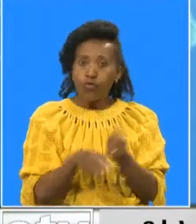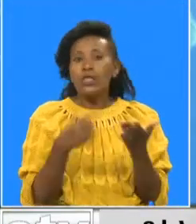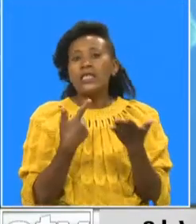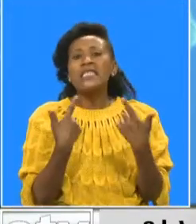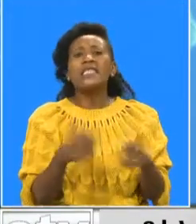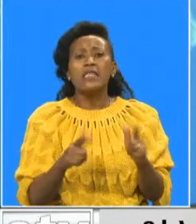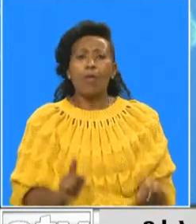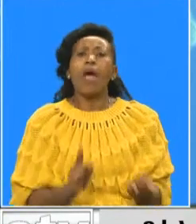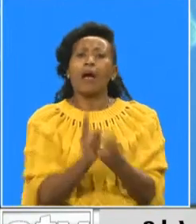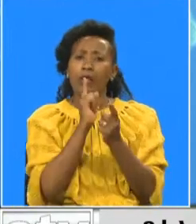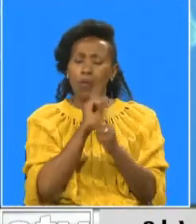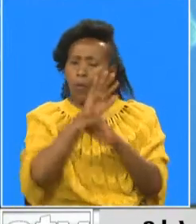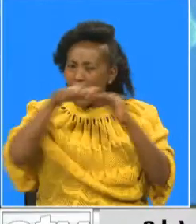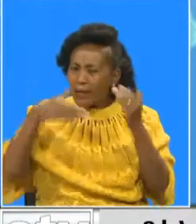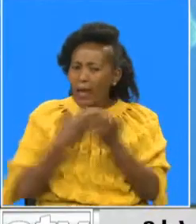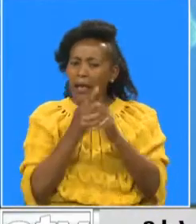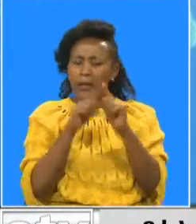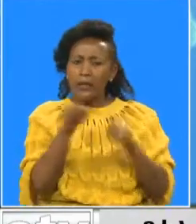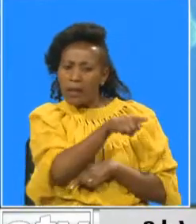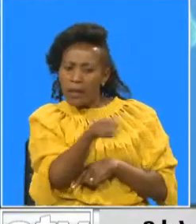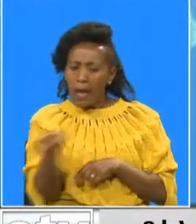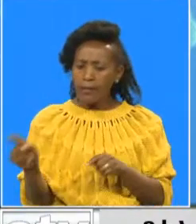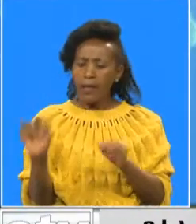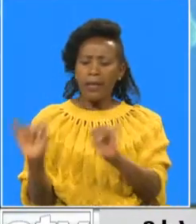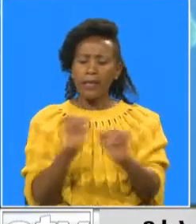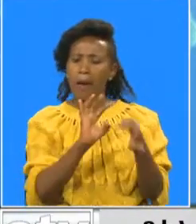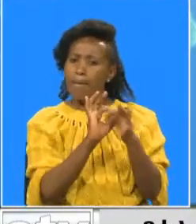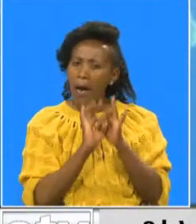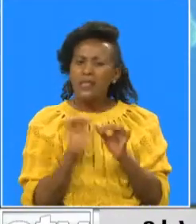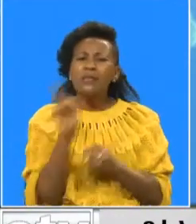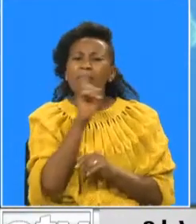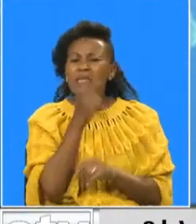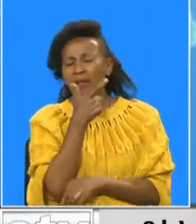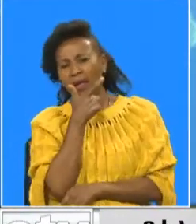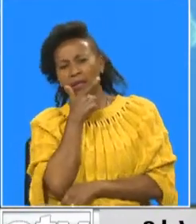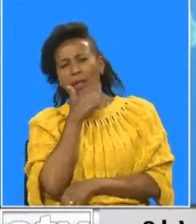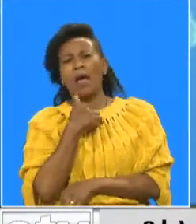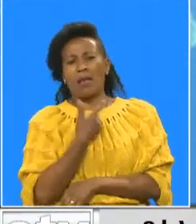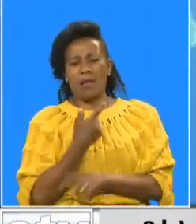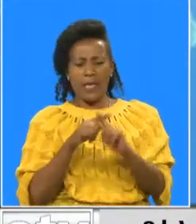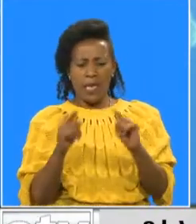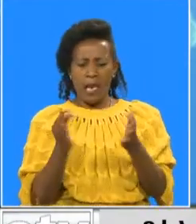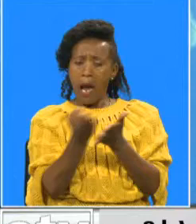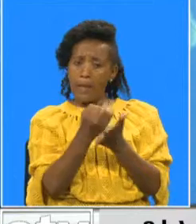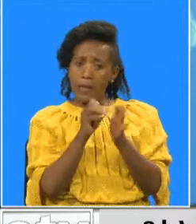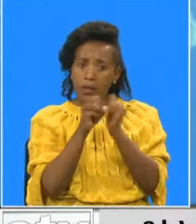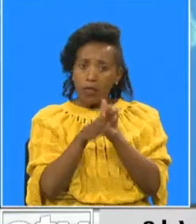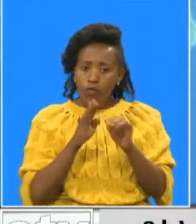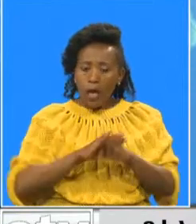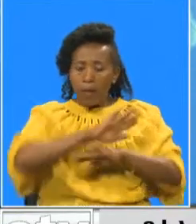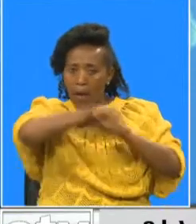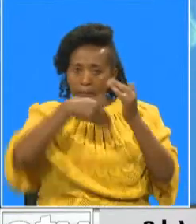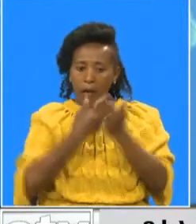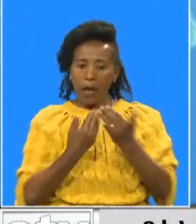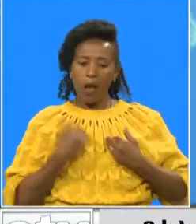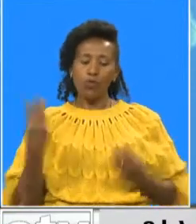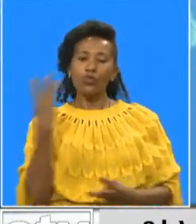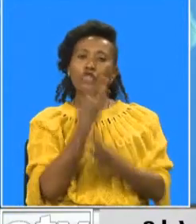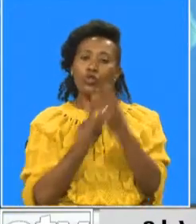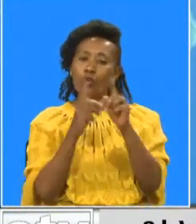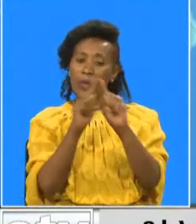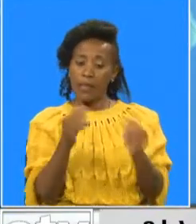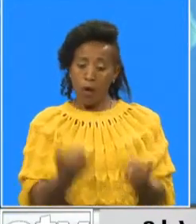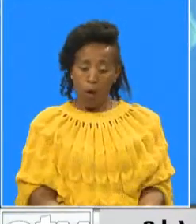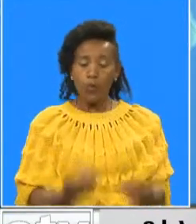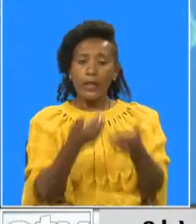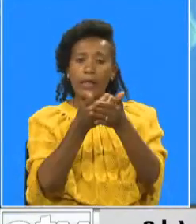ነው የሚያጋጥመውና በአጠቃላይ ግን እናንተ እንደ ማህበር እንደምንድነው የታዘባችሁት በተለይ አምራች ዘርፉ ላይ በአጠቃላይ ያሉ ችግሮች